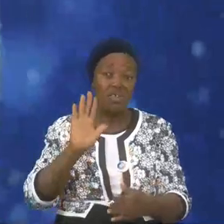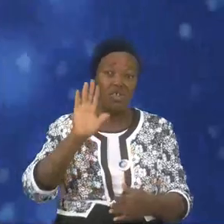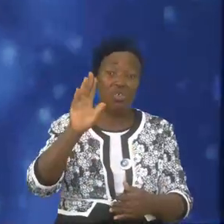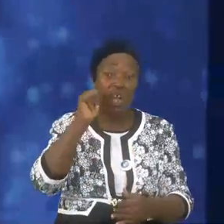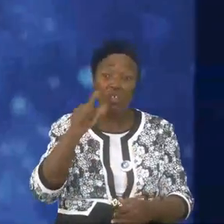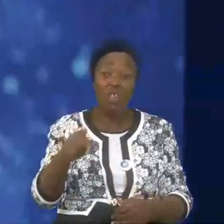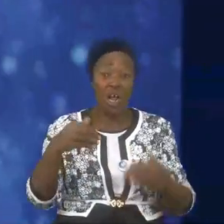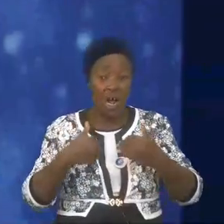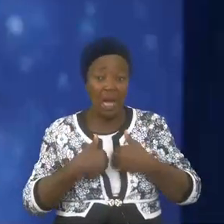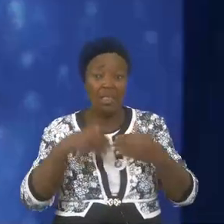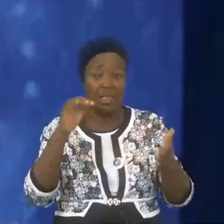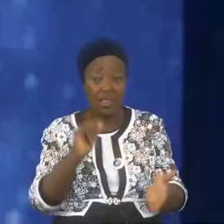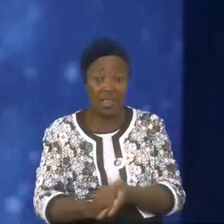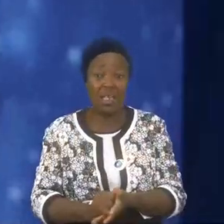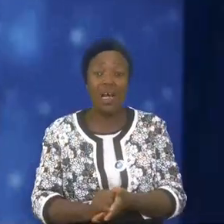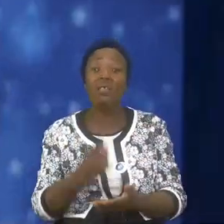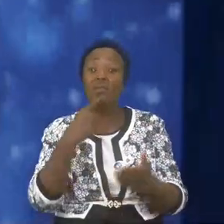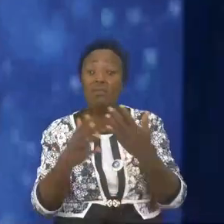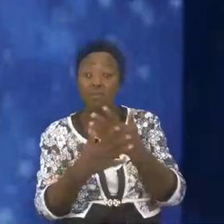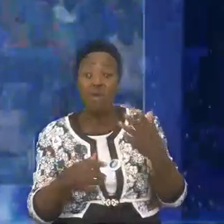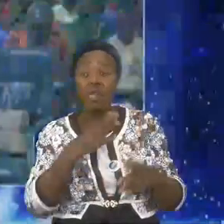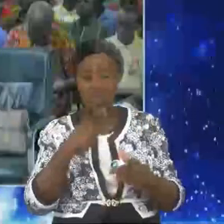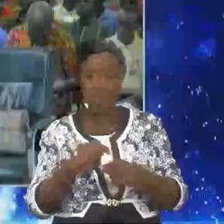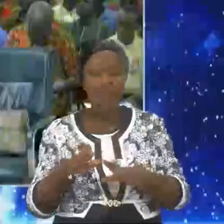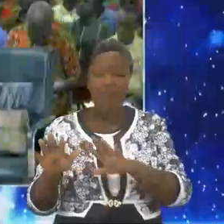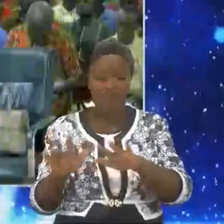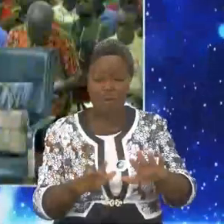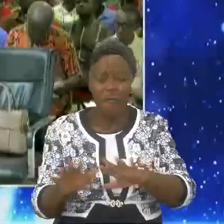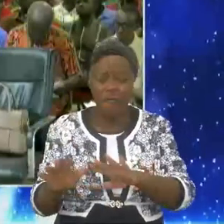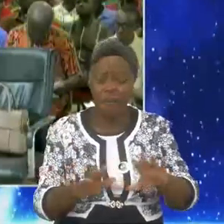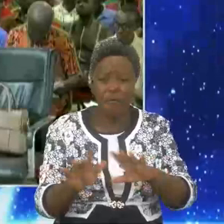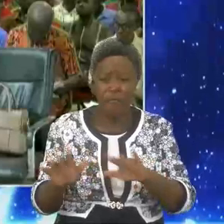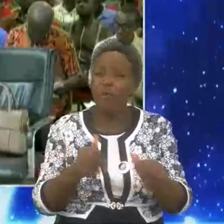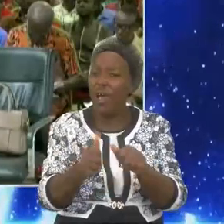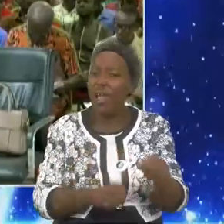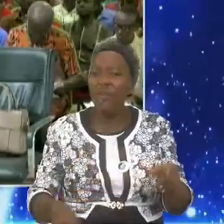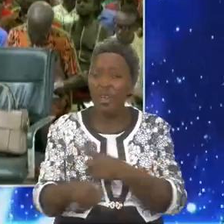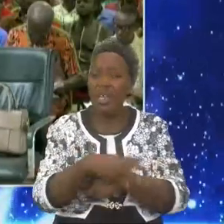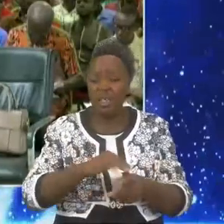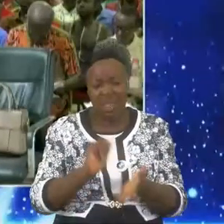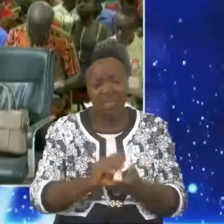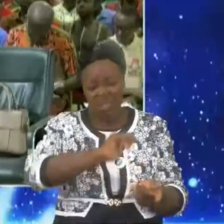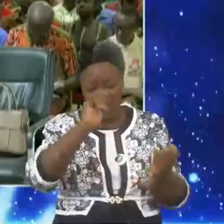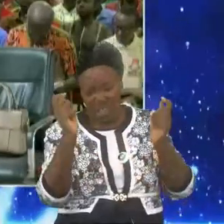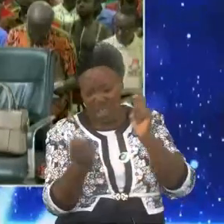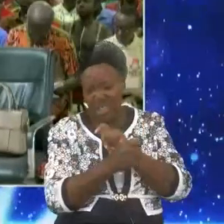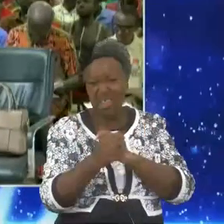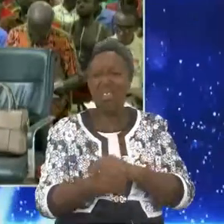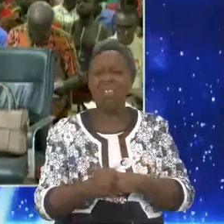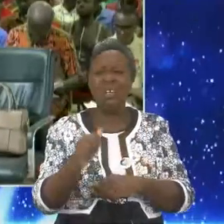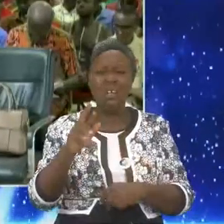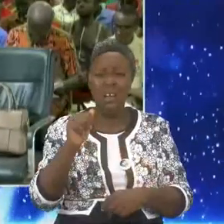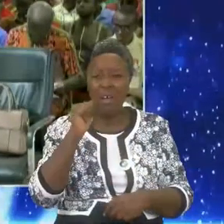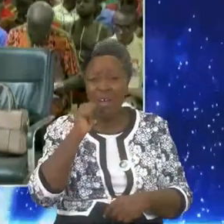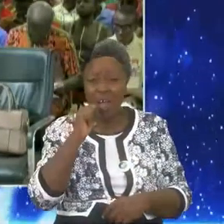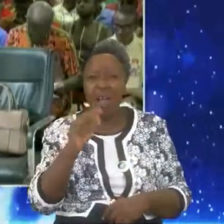de sang. Et ça coulait, ça coulait, ça coulait chaque jour. Un changement de personnalité. Il y a eu,